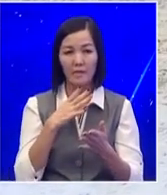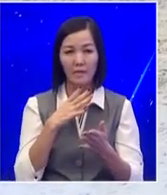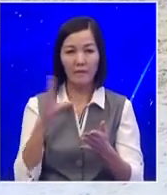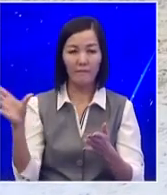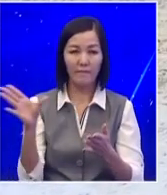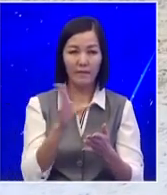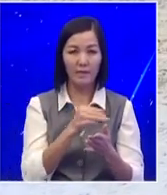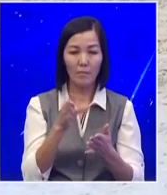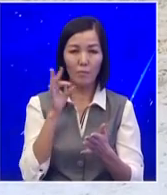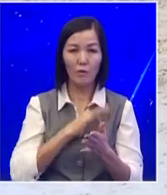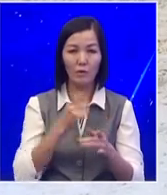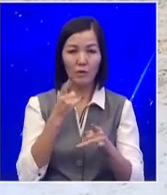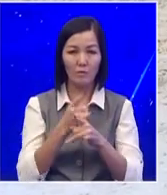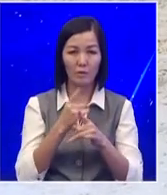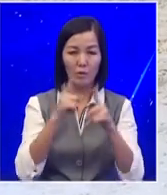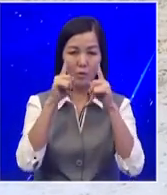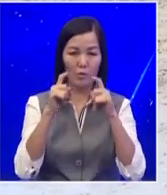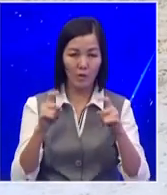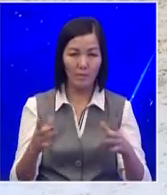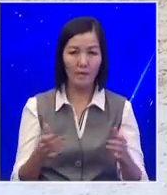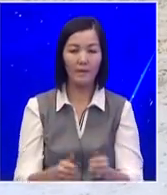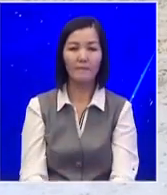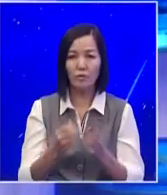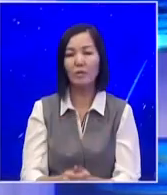все вот пользуются искусственными новогодними елками.